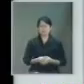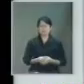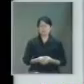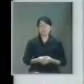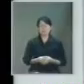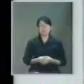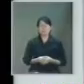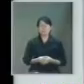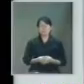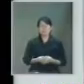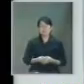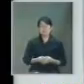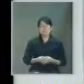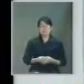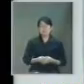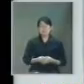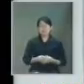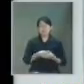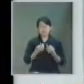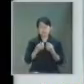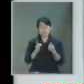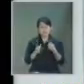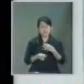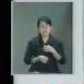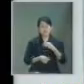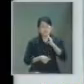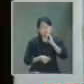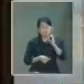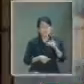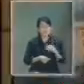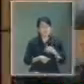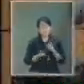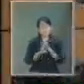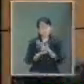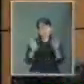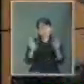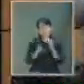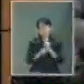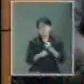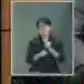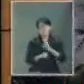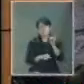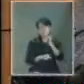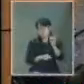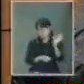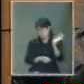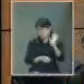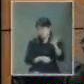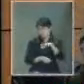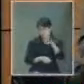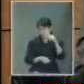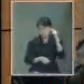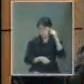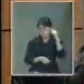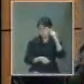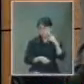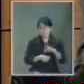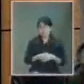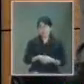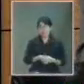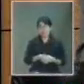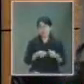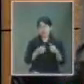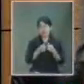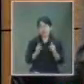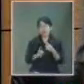ปรากฏว่าผมบอกแล้วว่าเลิกซะอย่าทำนะรู้แล้วนะแต่ท่านได้รับตอบส